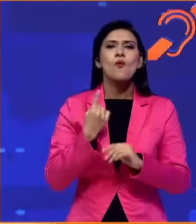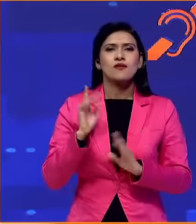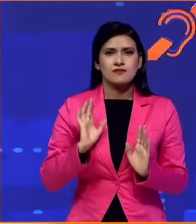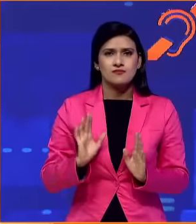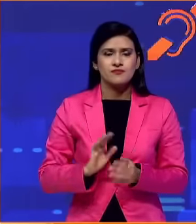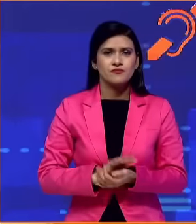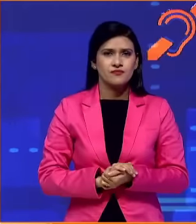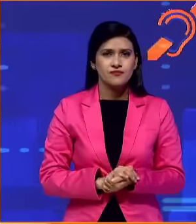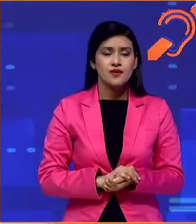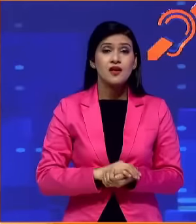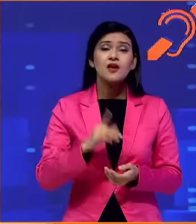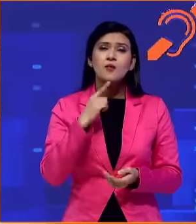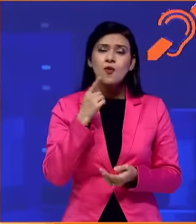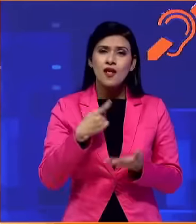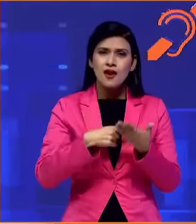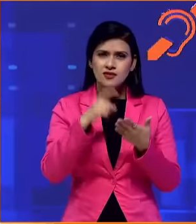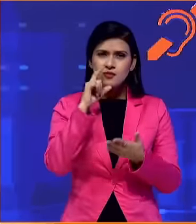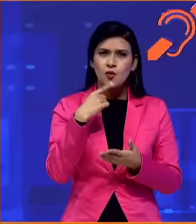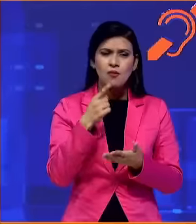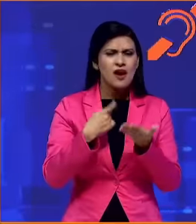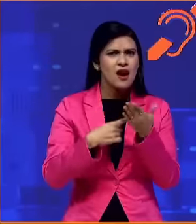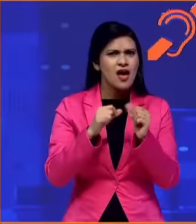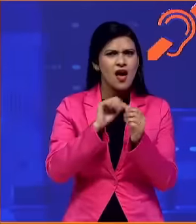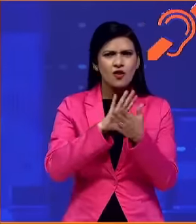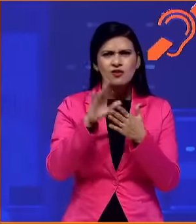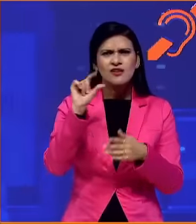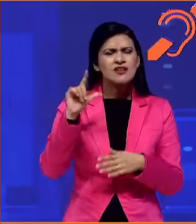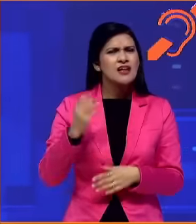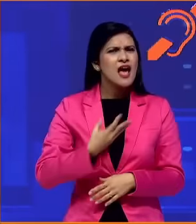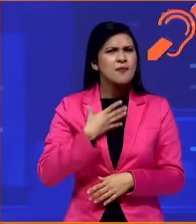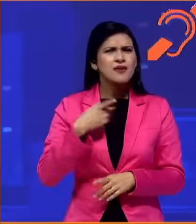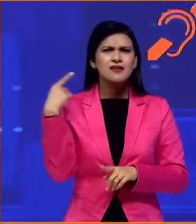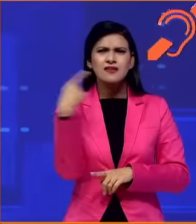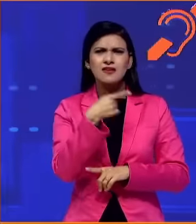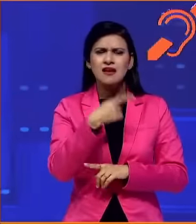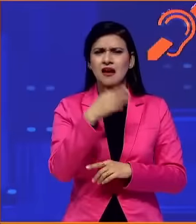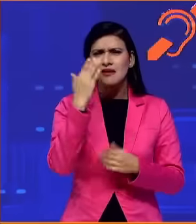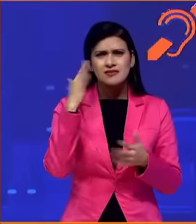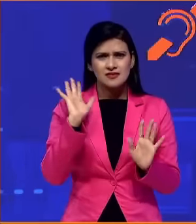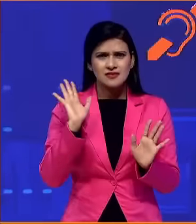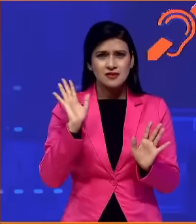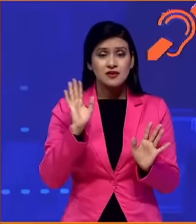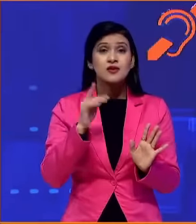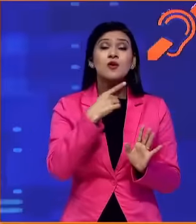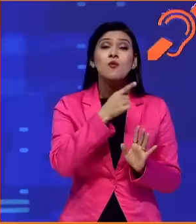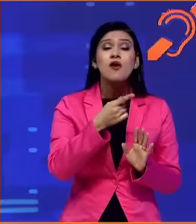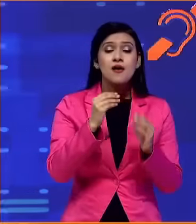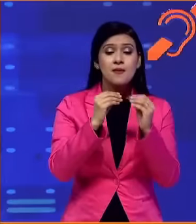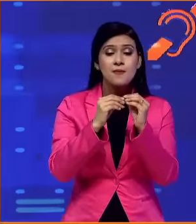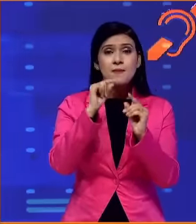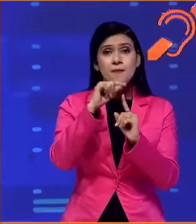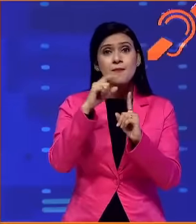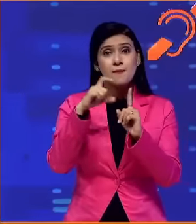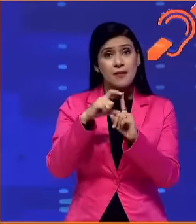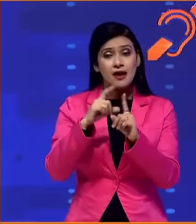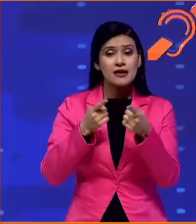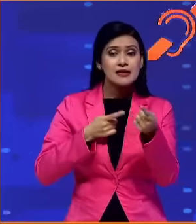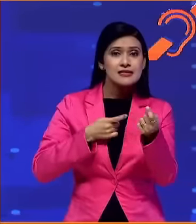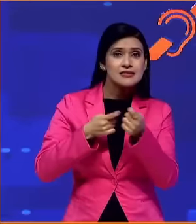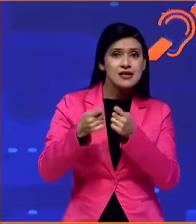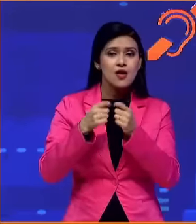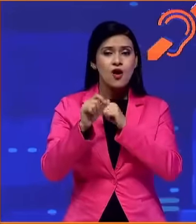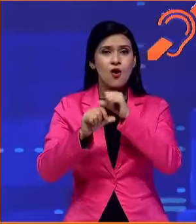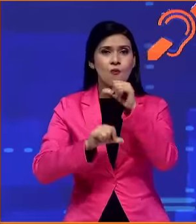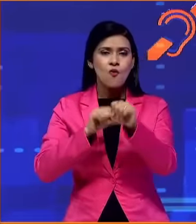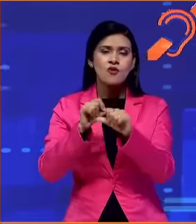उदाहरणथेजहाँस्पष्टीकरण नहींदियाजासका,औरहम दोनोंजानतेहैंकिबोलीप्रक्रियाको कभी-कभीकैसेनियंत्रितकियाजासकताहै,